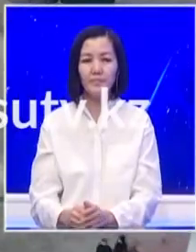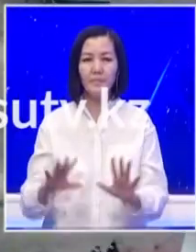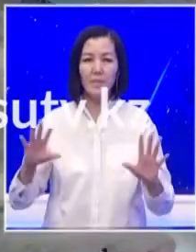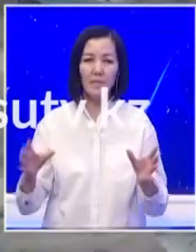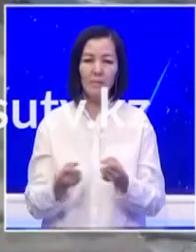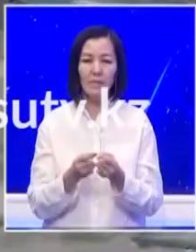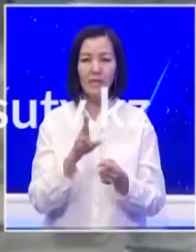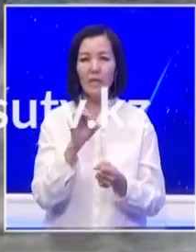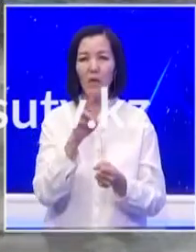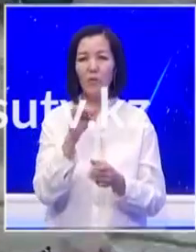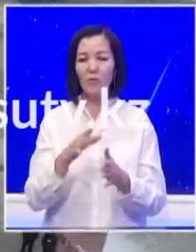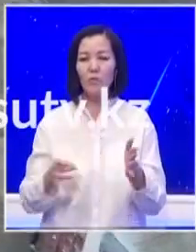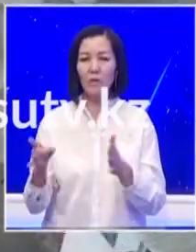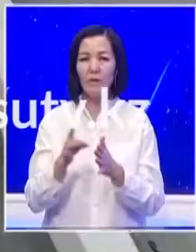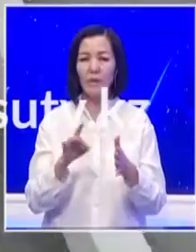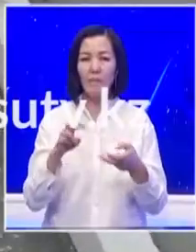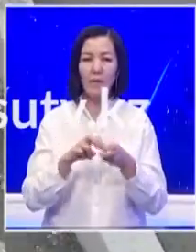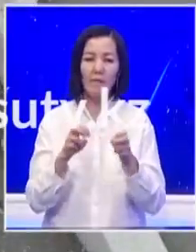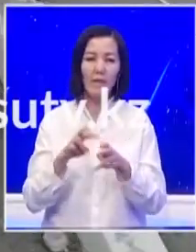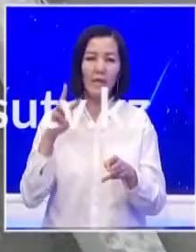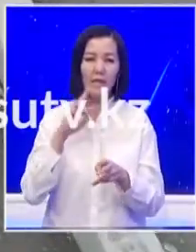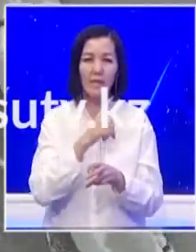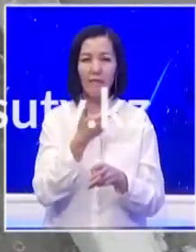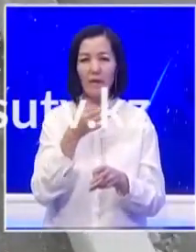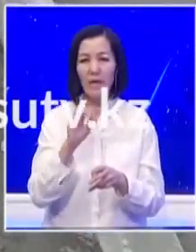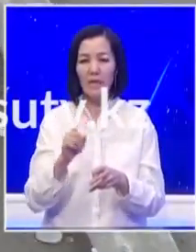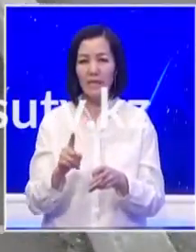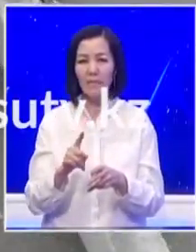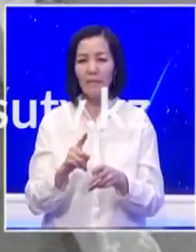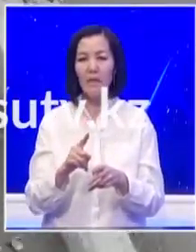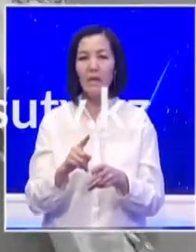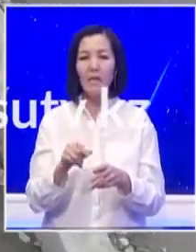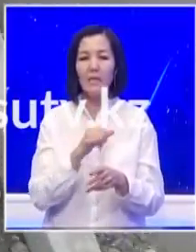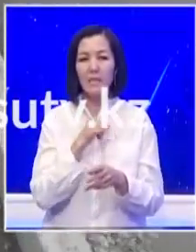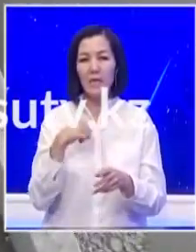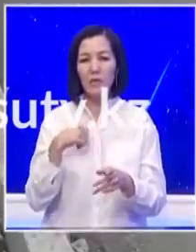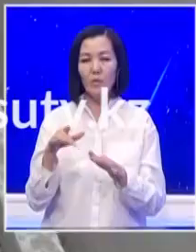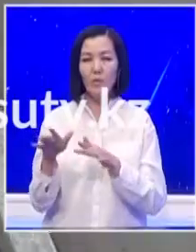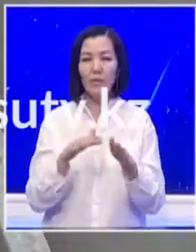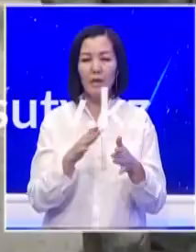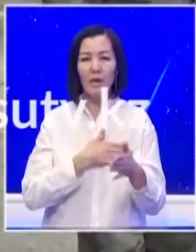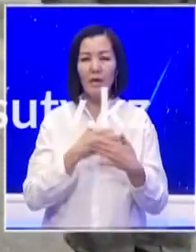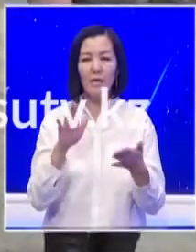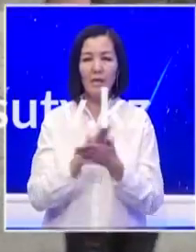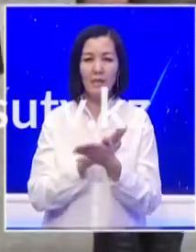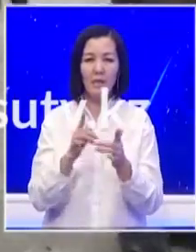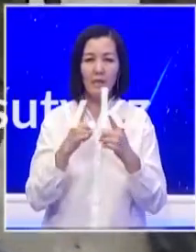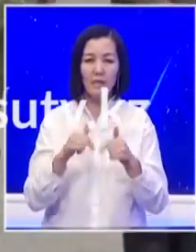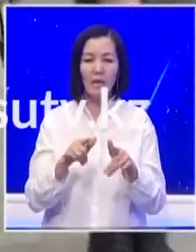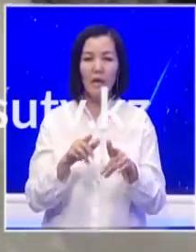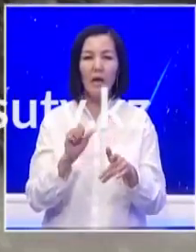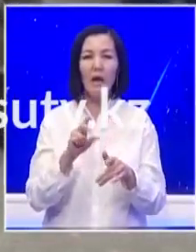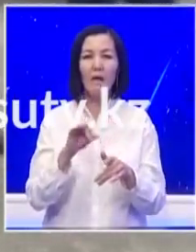Спасатели Аксуйского района подошли к проблеме отравления угарным газом с креативом. Совместно с волонтерами они организовали